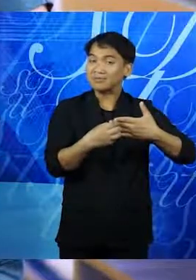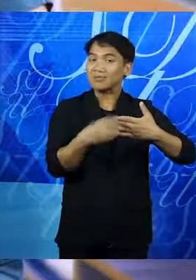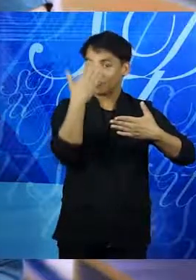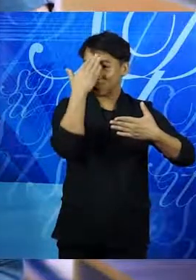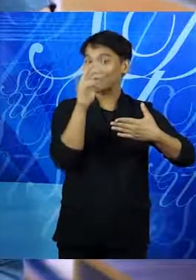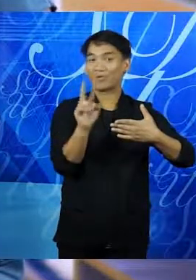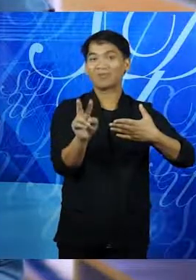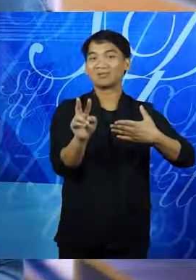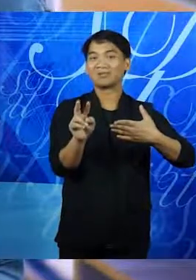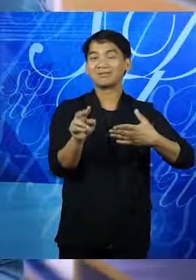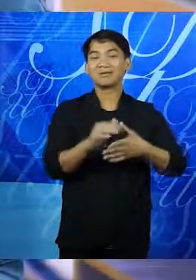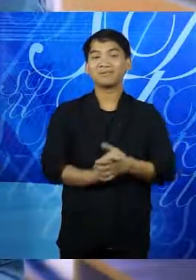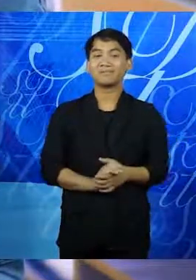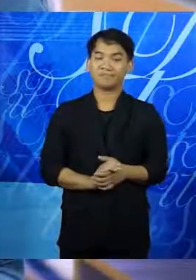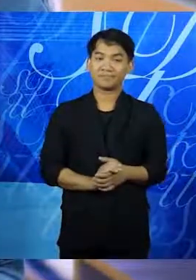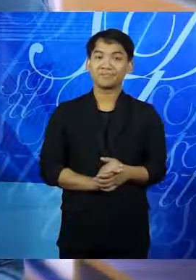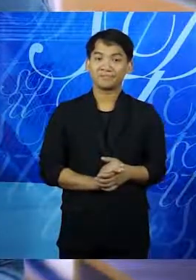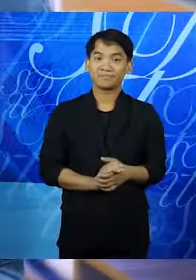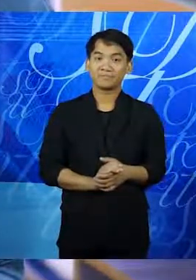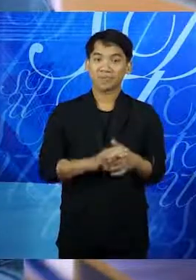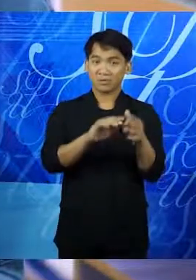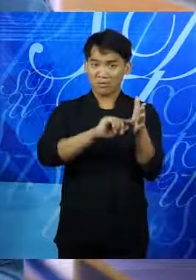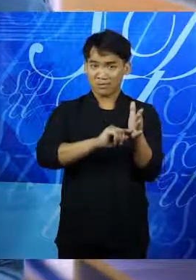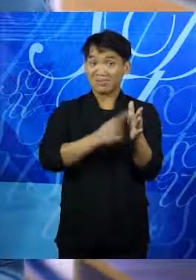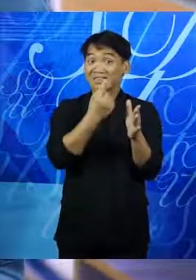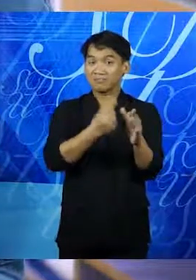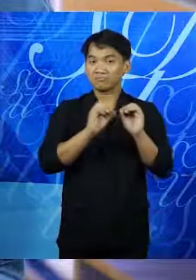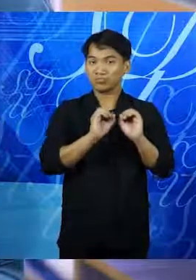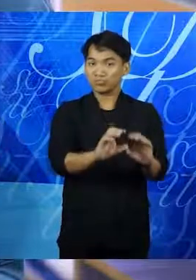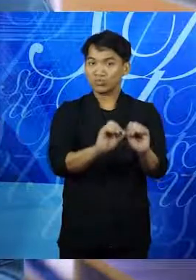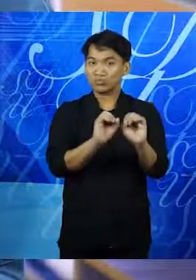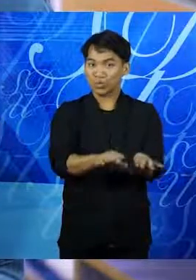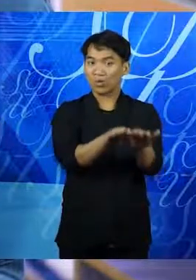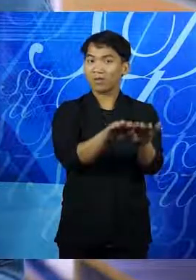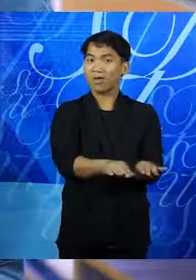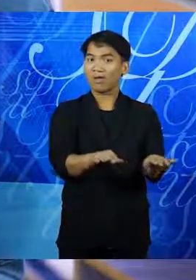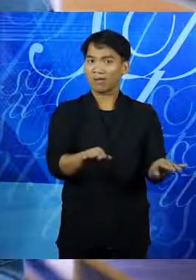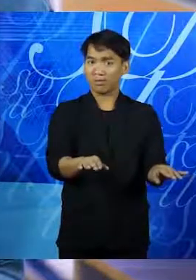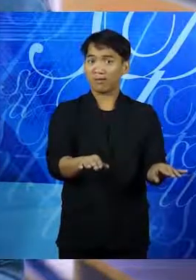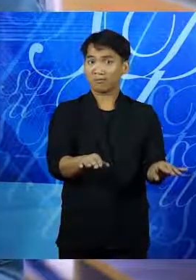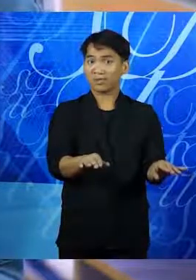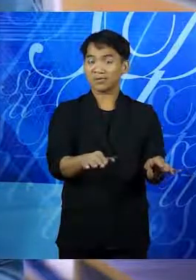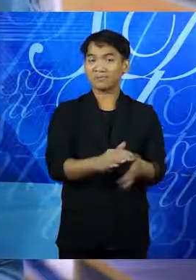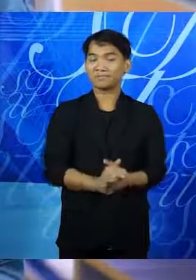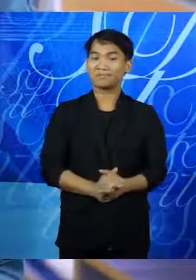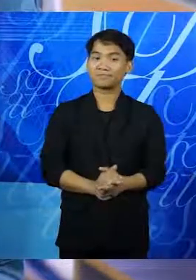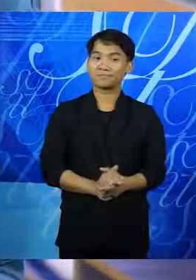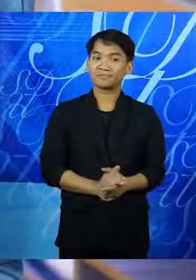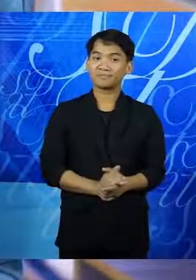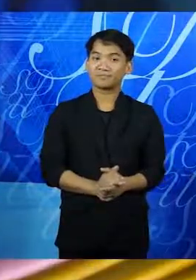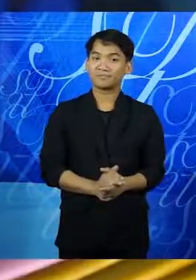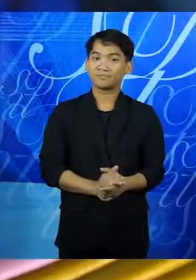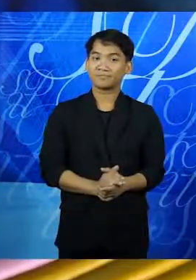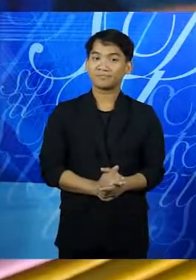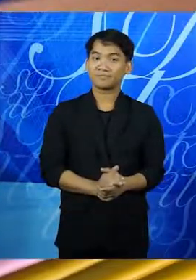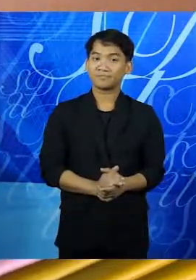ได้เพื่อที่เราจะเริ่มต้นที่จะสอนให้เด็กเนี่ยเรียนรู้จักที่จะใช้ประโยคแล้วนะคะโดยมี